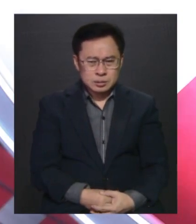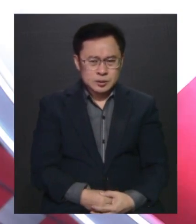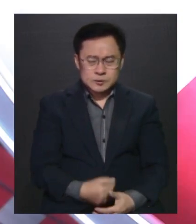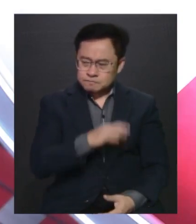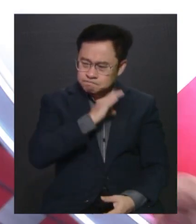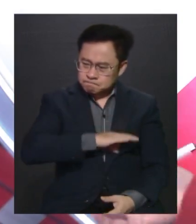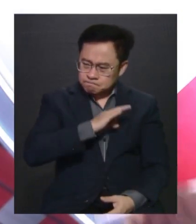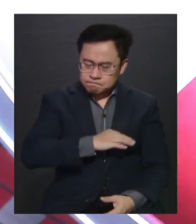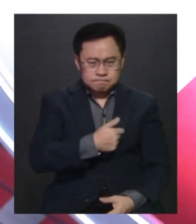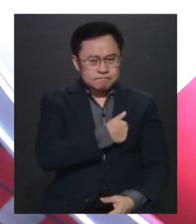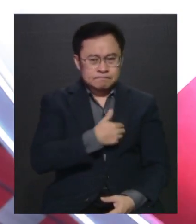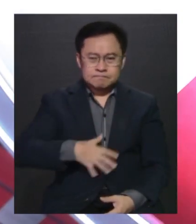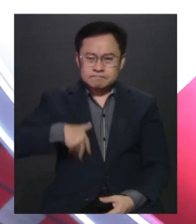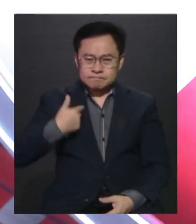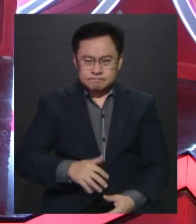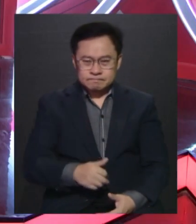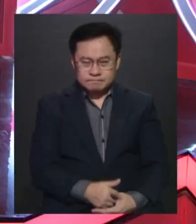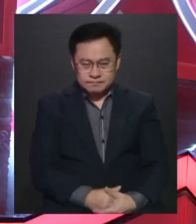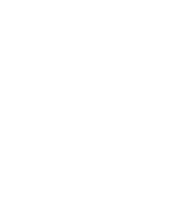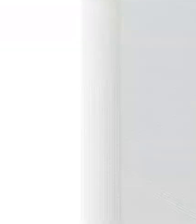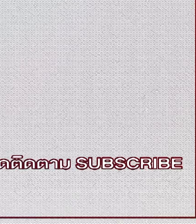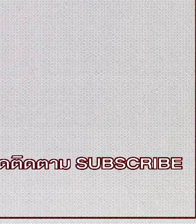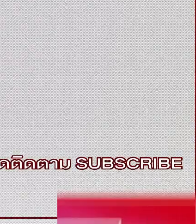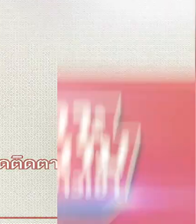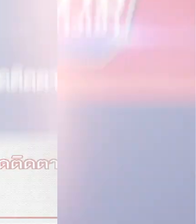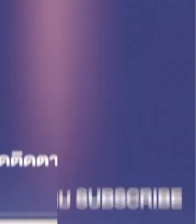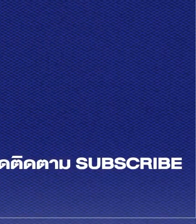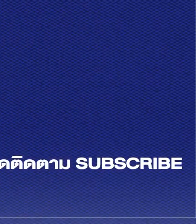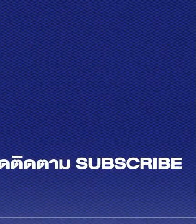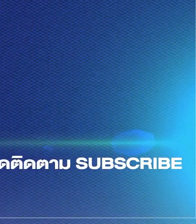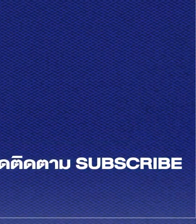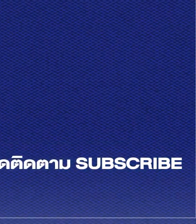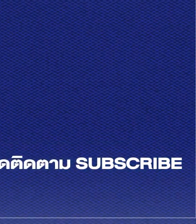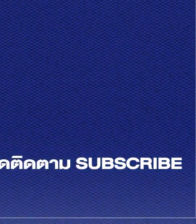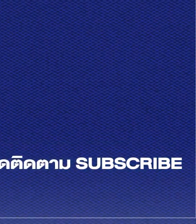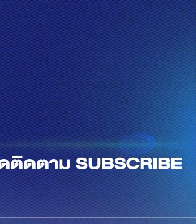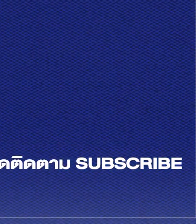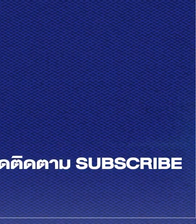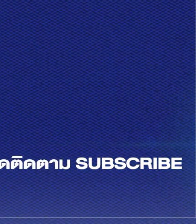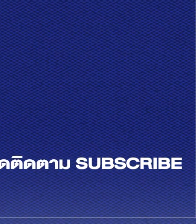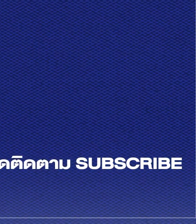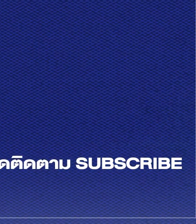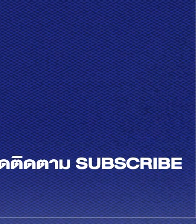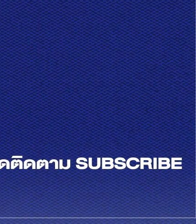อ๋ออ ินเขาด้วยใช่อินเขาด้วยครับผม